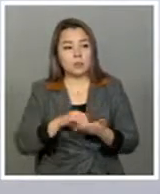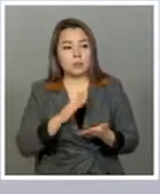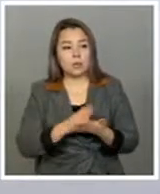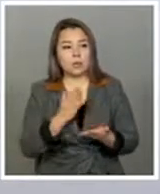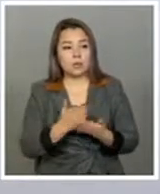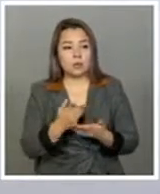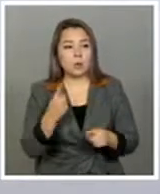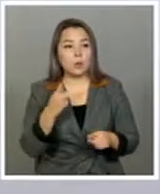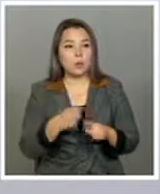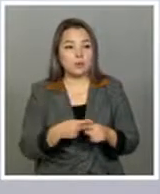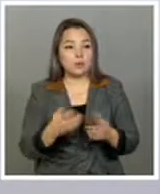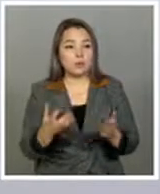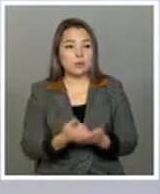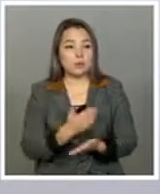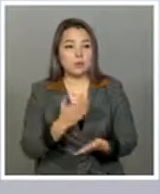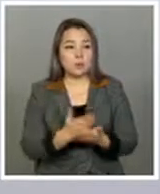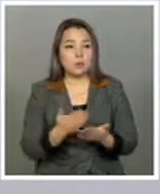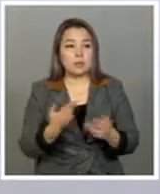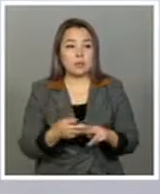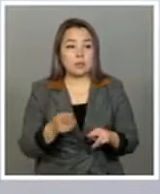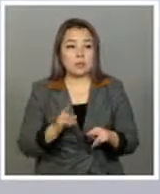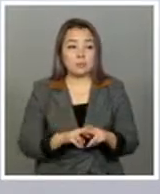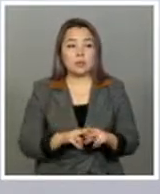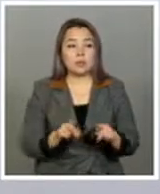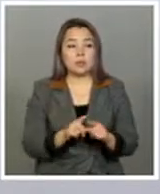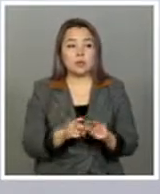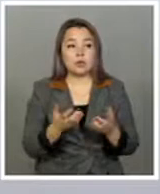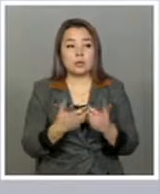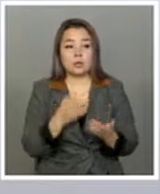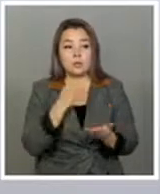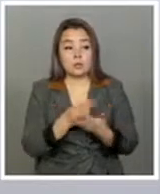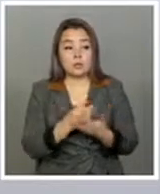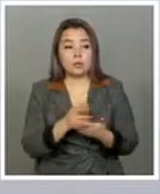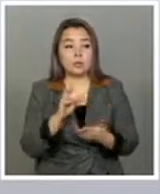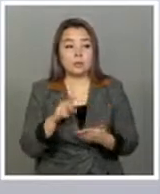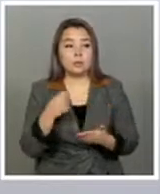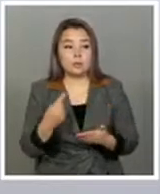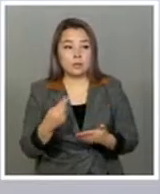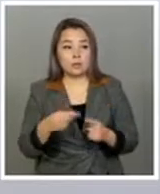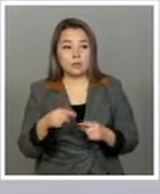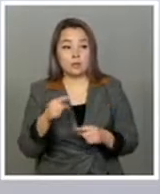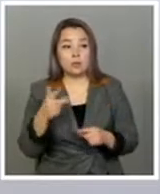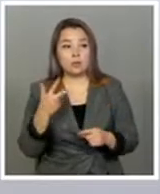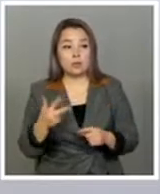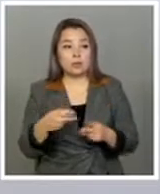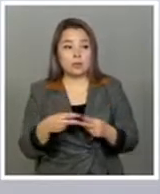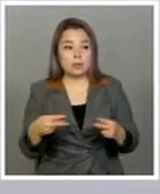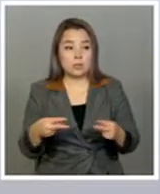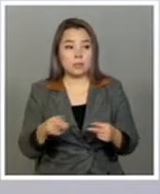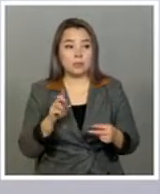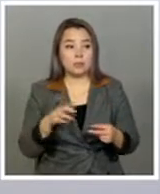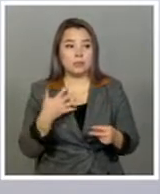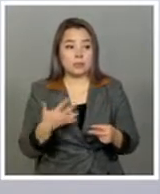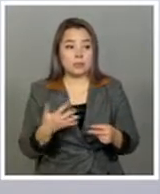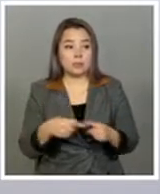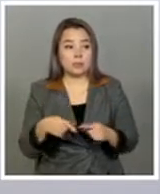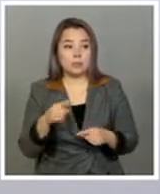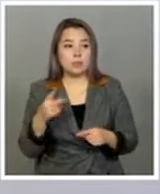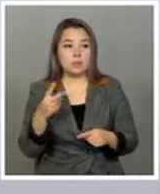мәнін табыңыз. Демек, шарт бойынша B1 түбірасты 3-ке тең, B5